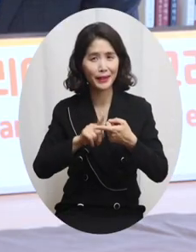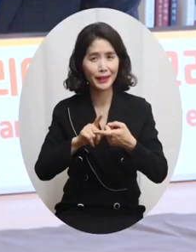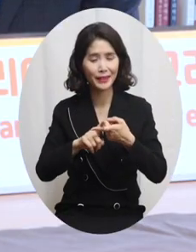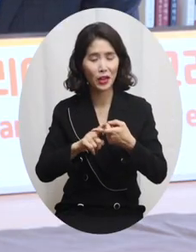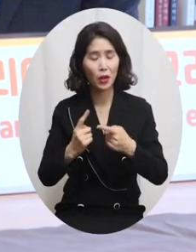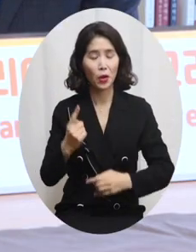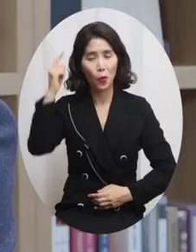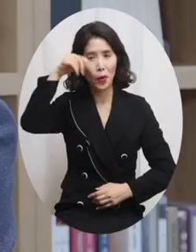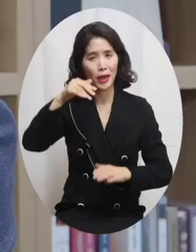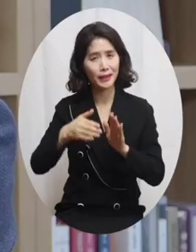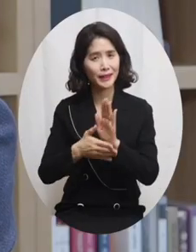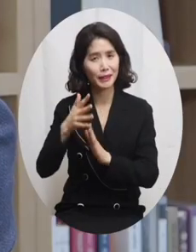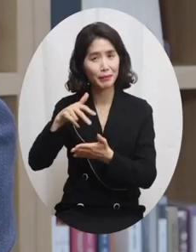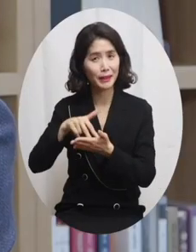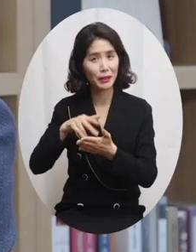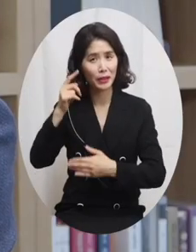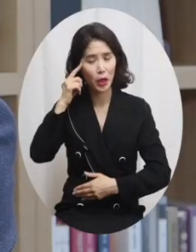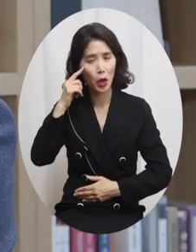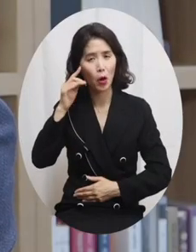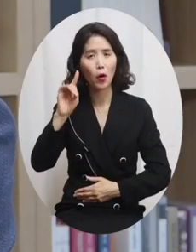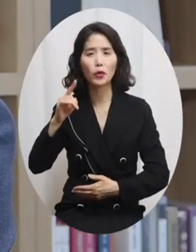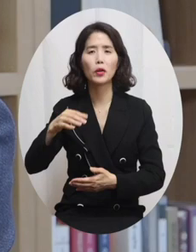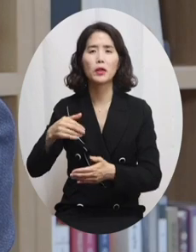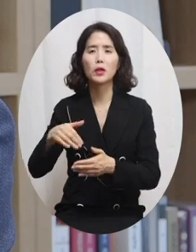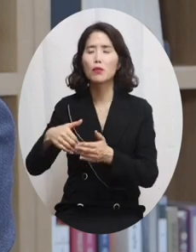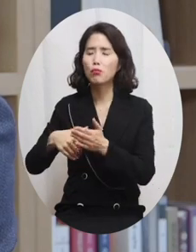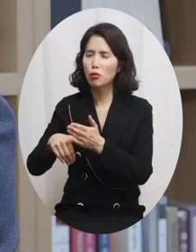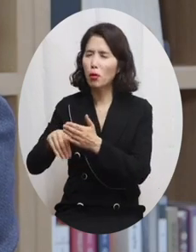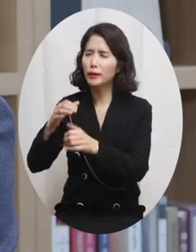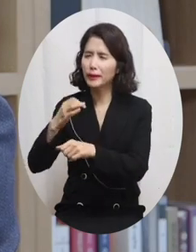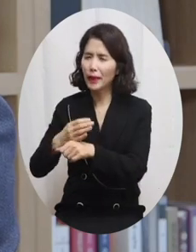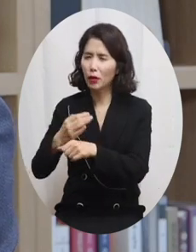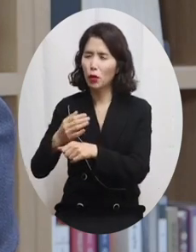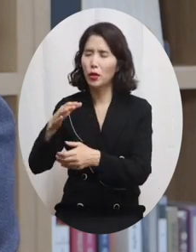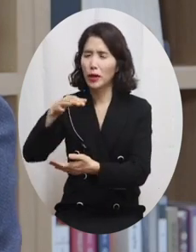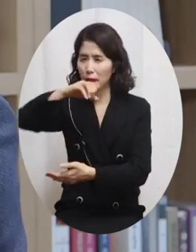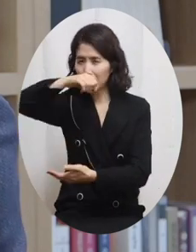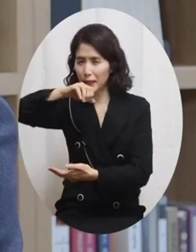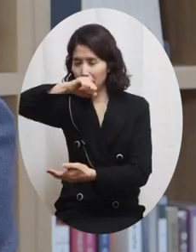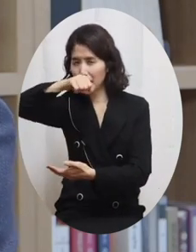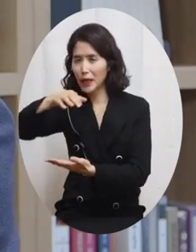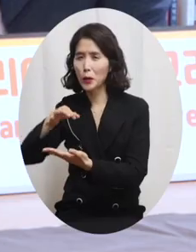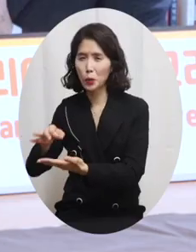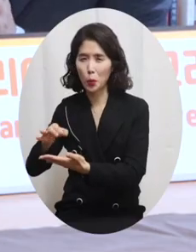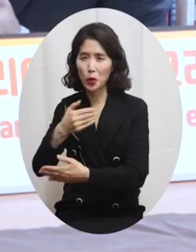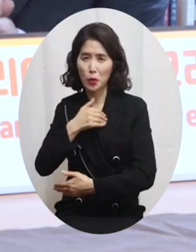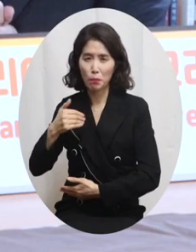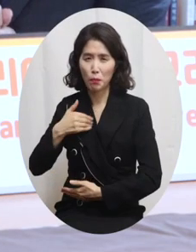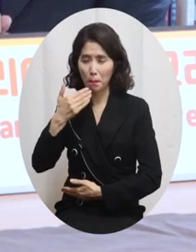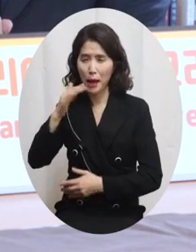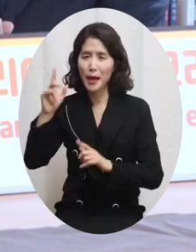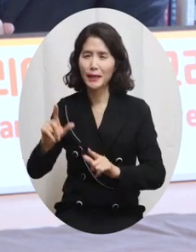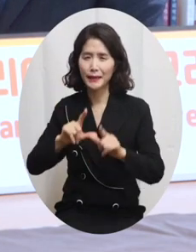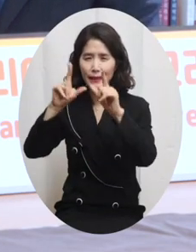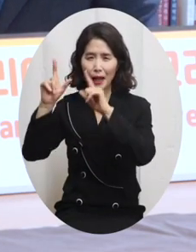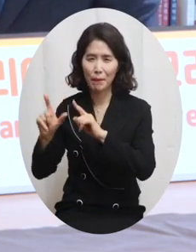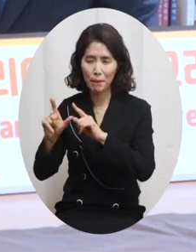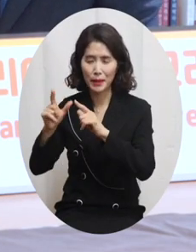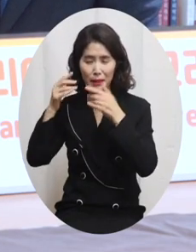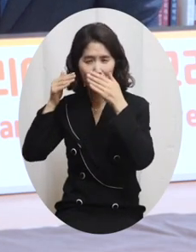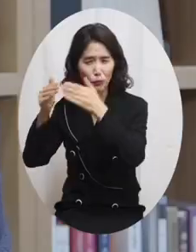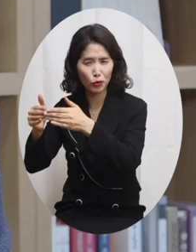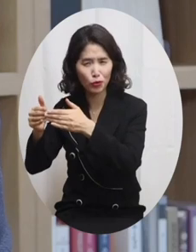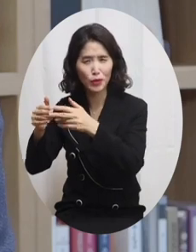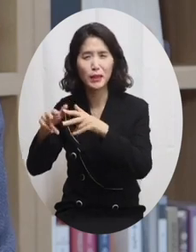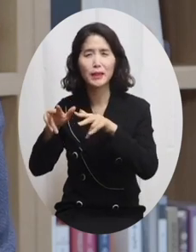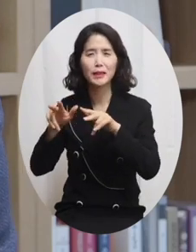좀 고양시의 어떤 그 물질적 그 소비 풍요 이런 걸 누리면서 이제 어떤 삶이라는 것을 조명해